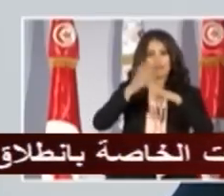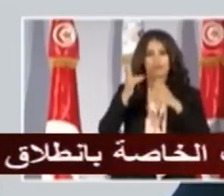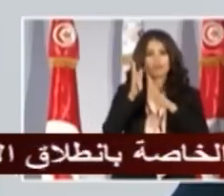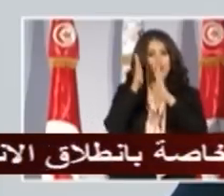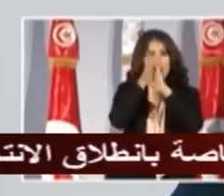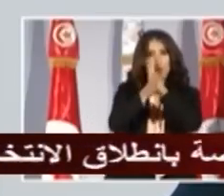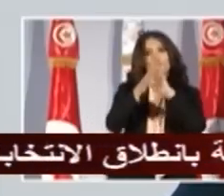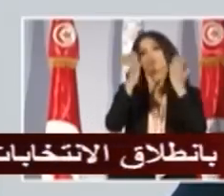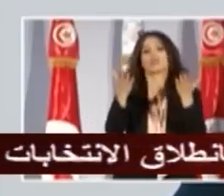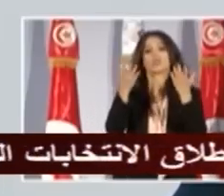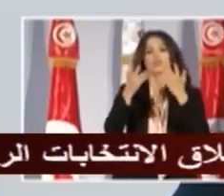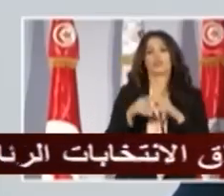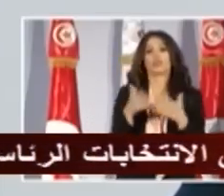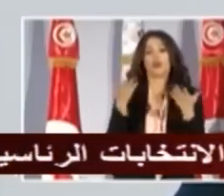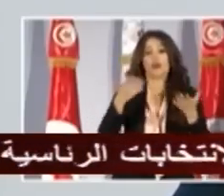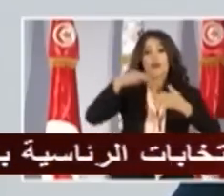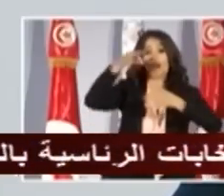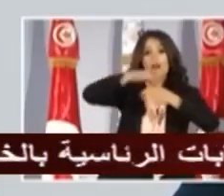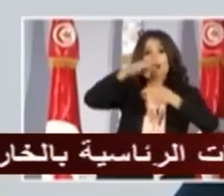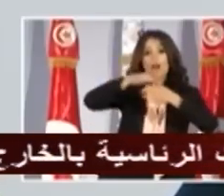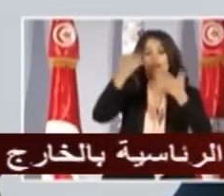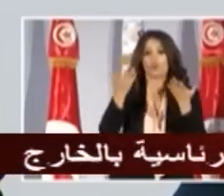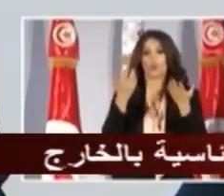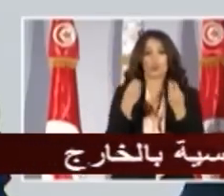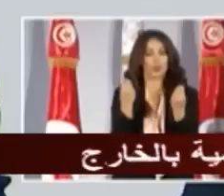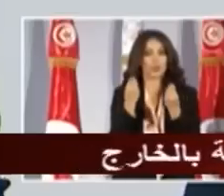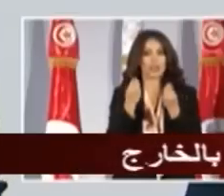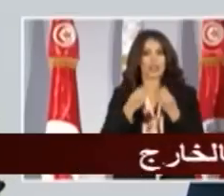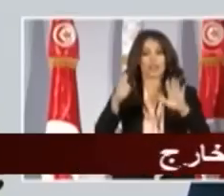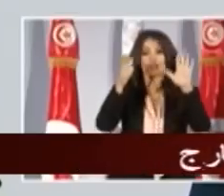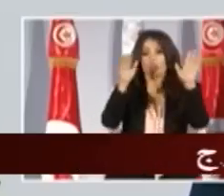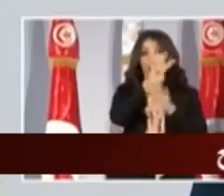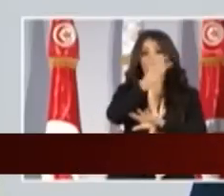الانتخابات هذه تضم في سته واربعين دوله